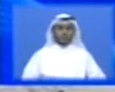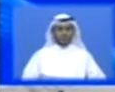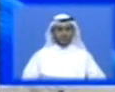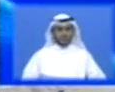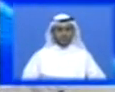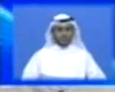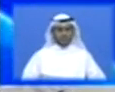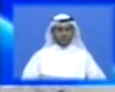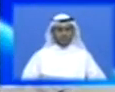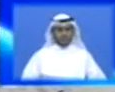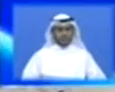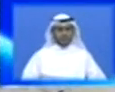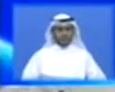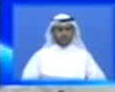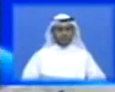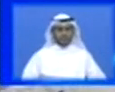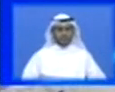والازدهار.